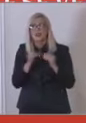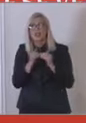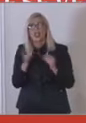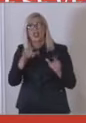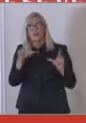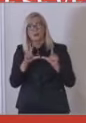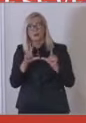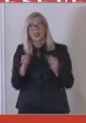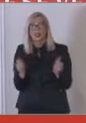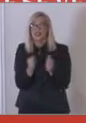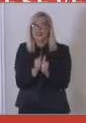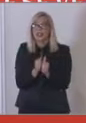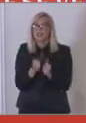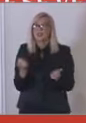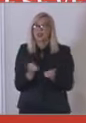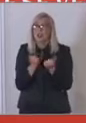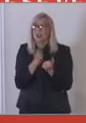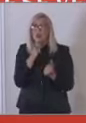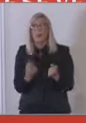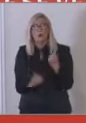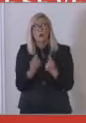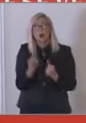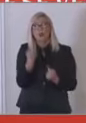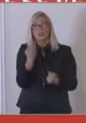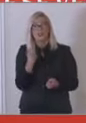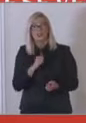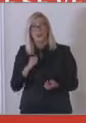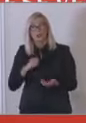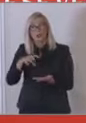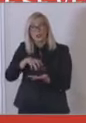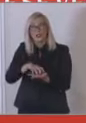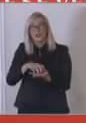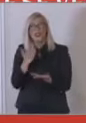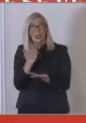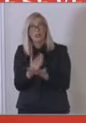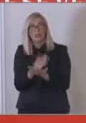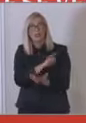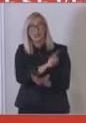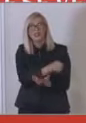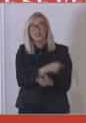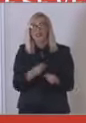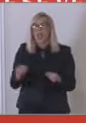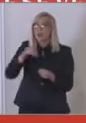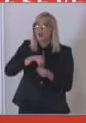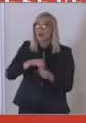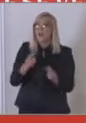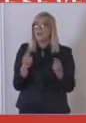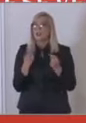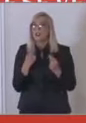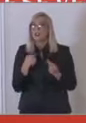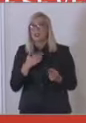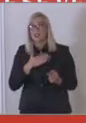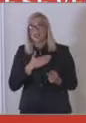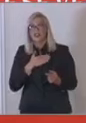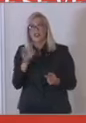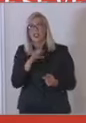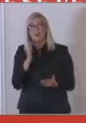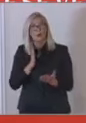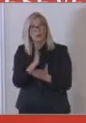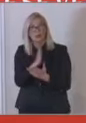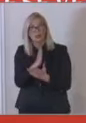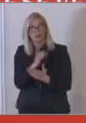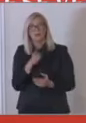Evropian. Për këtë angazhimi, përbashkët i cili buron nga vetë rajoni do të përfaqësoj vlerë shtesë për perspektivën